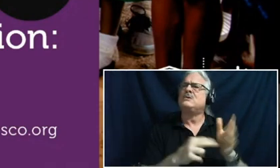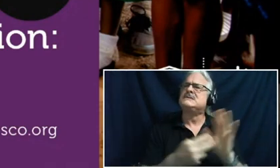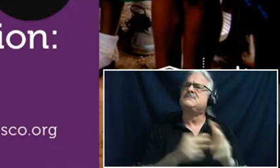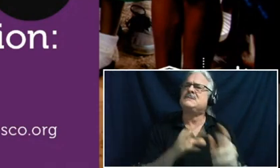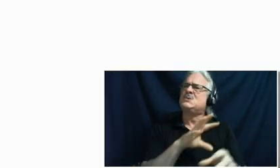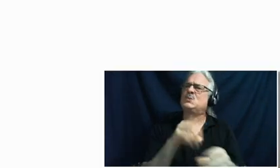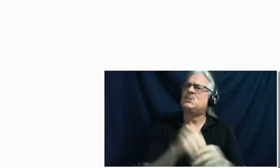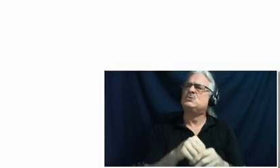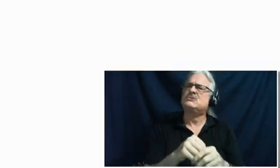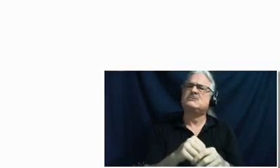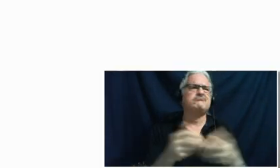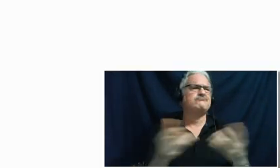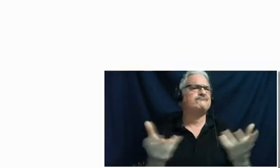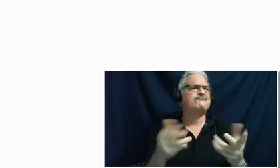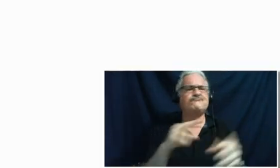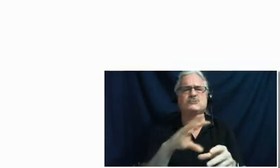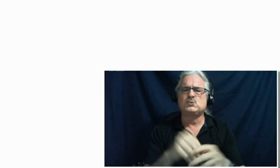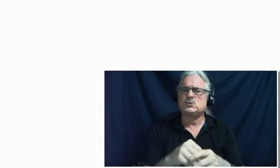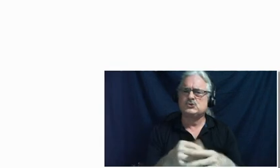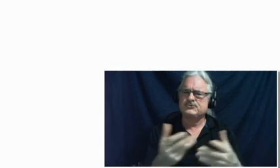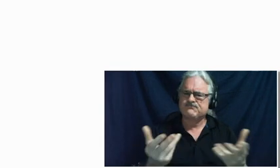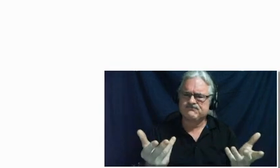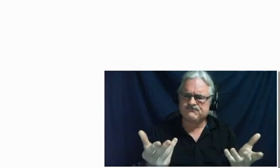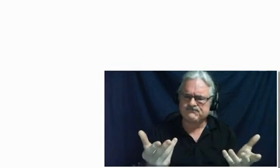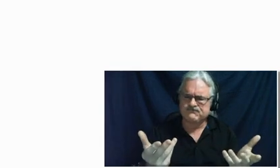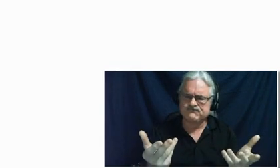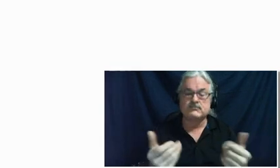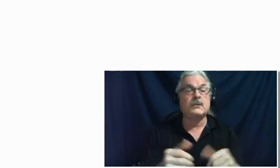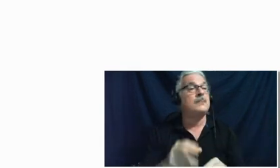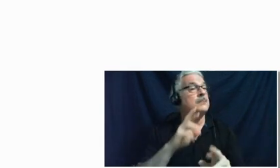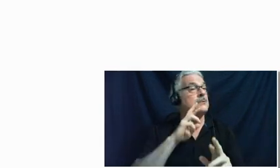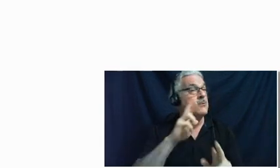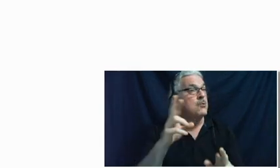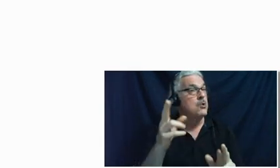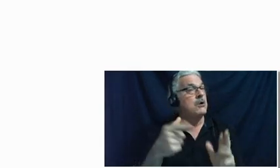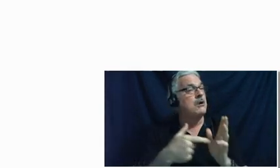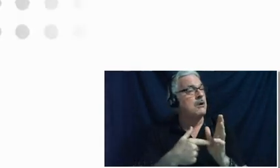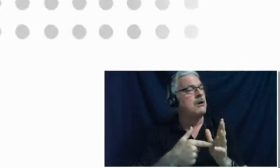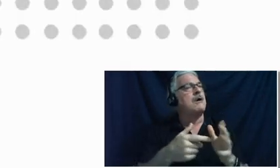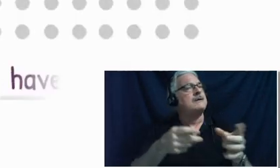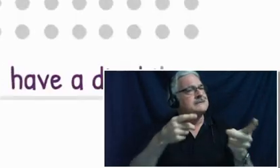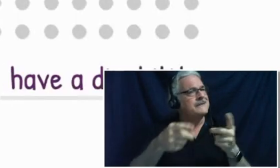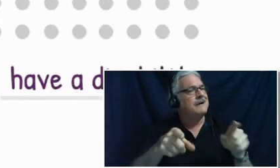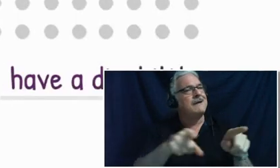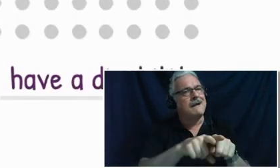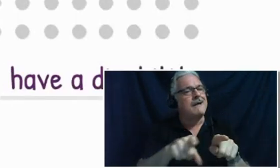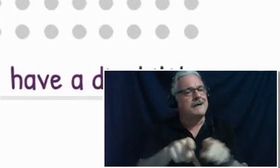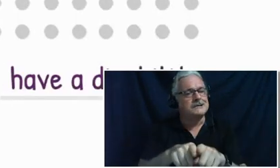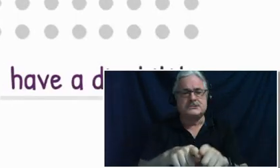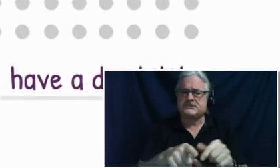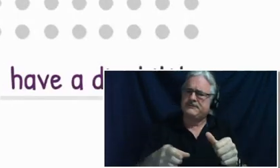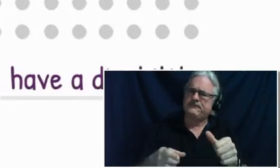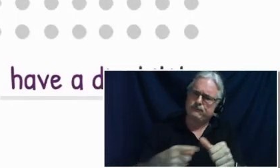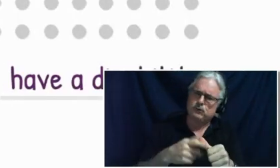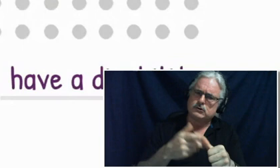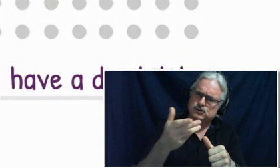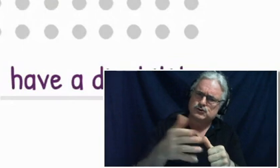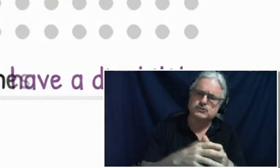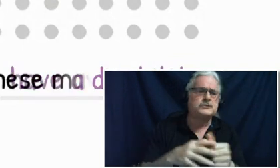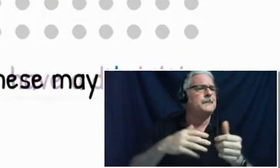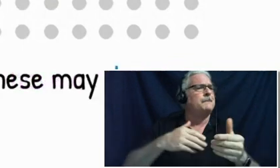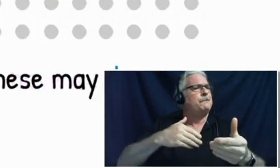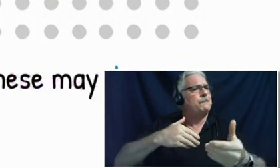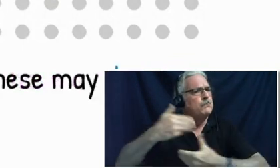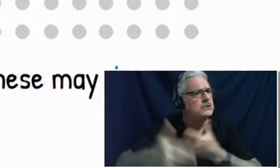par inclusion dans l'éducation? Le rapport a défini l'inclusion dans l'éducation en tout premier lieu en tant que